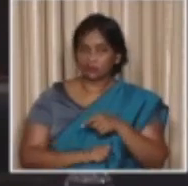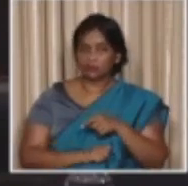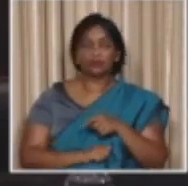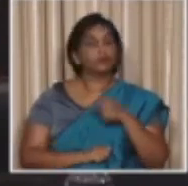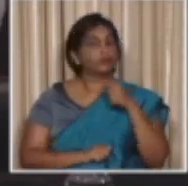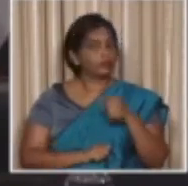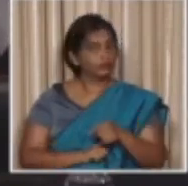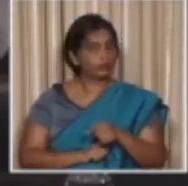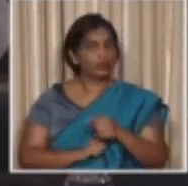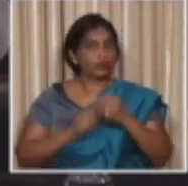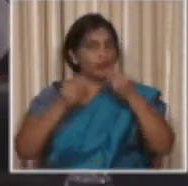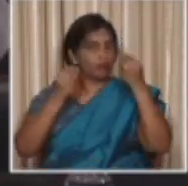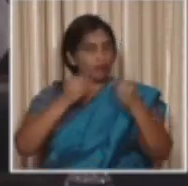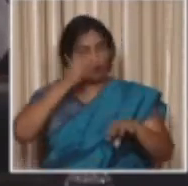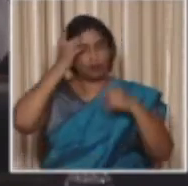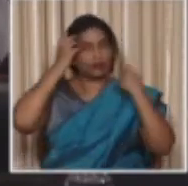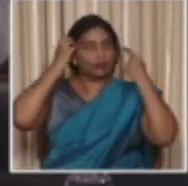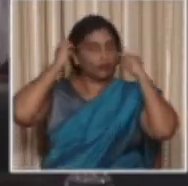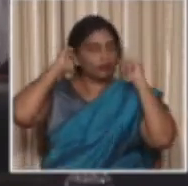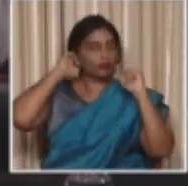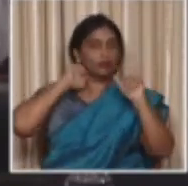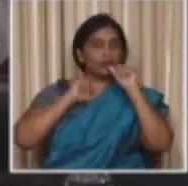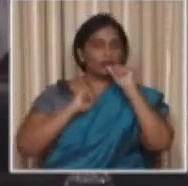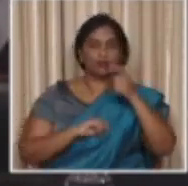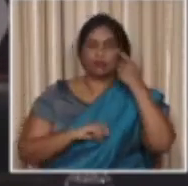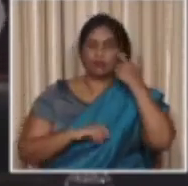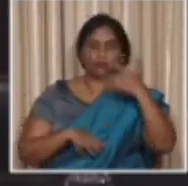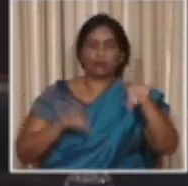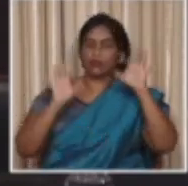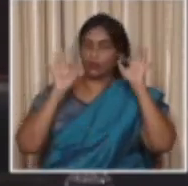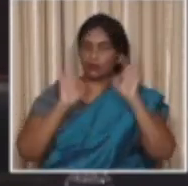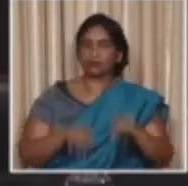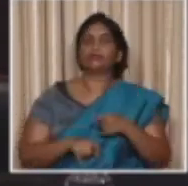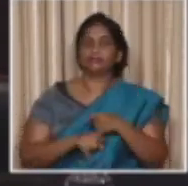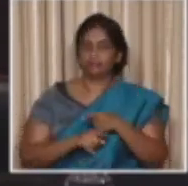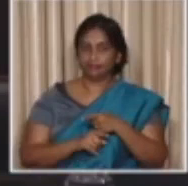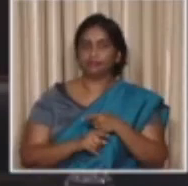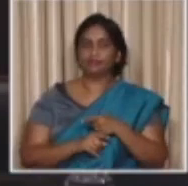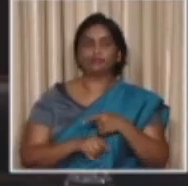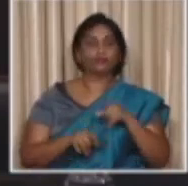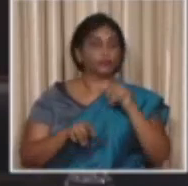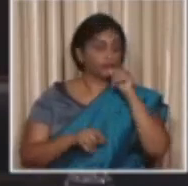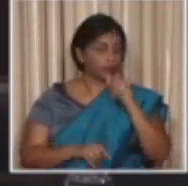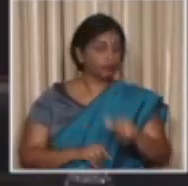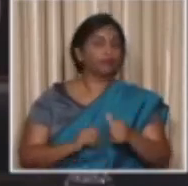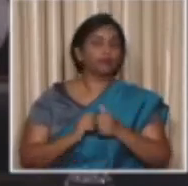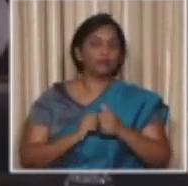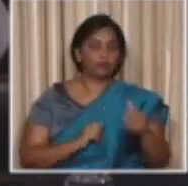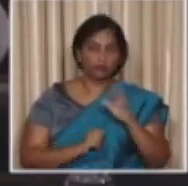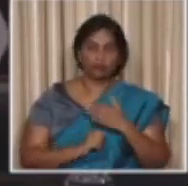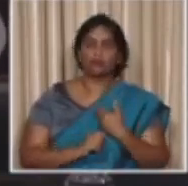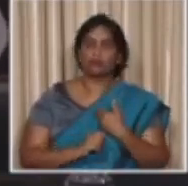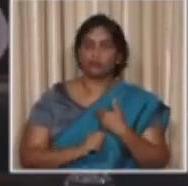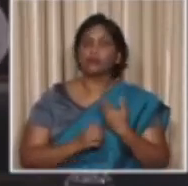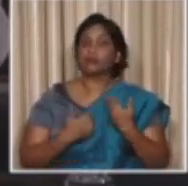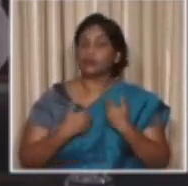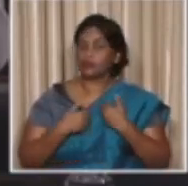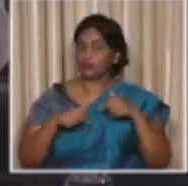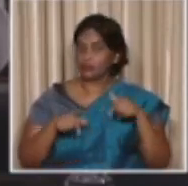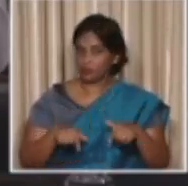මේ කඩාවැටීම් පිළිබඳව කිසිදු තැකීමක් නොකිරීමේ ප්‍රතිඵලයි ඒස ඇත්තම ගත්තොත් අපි